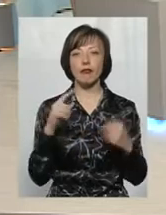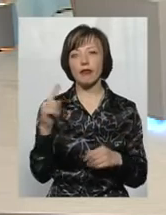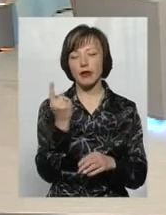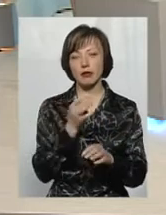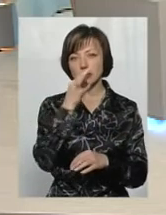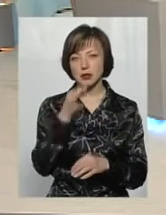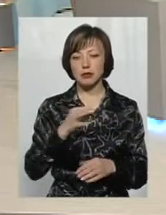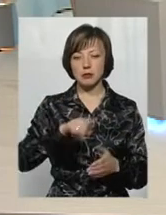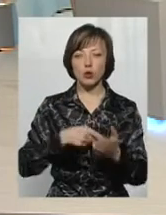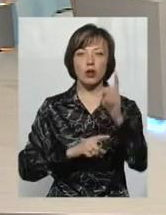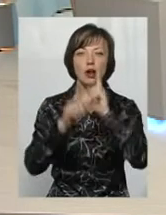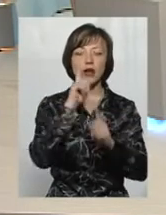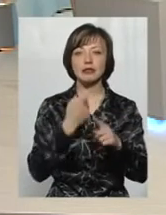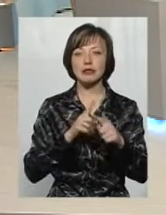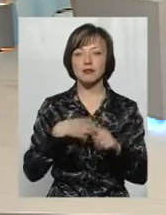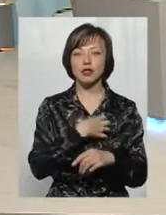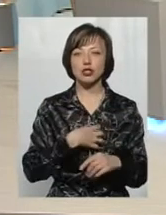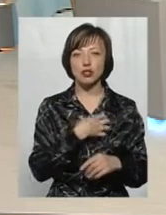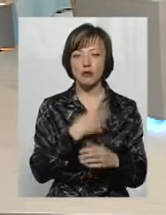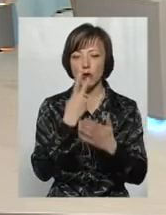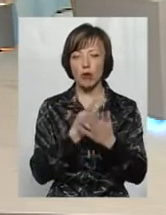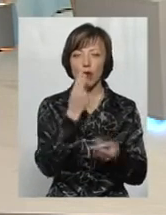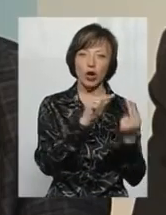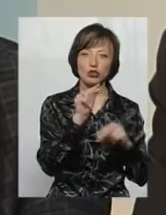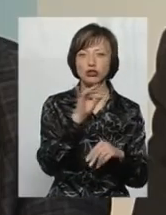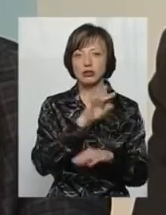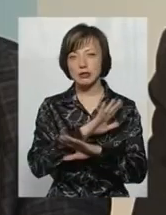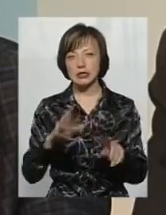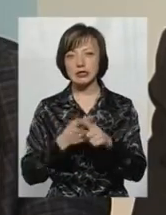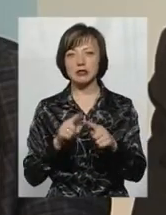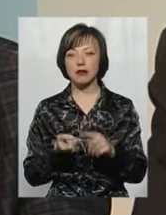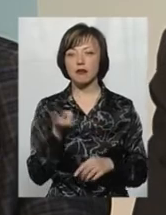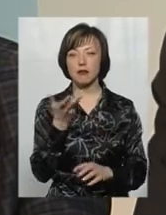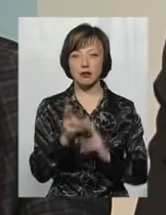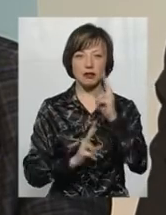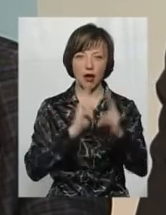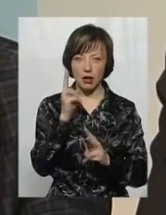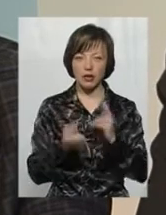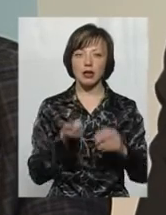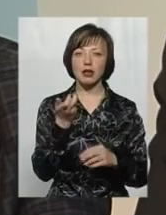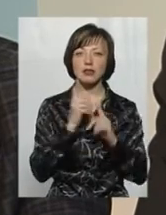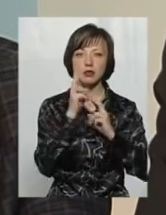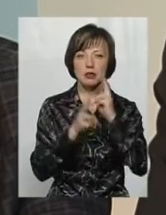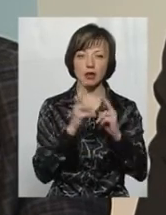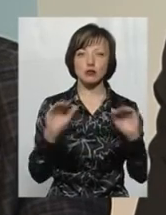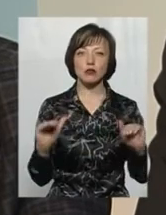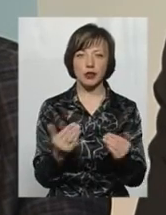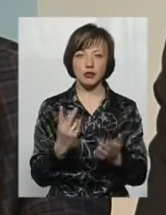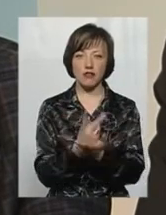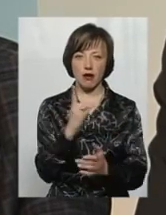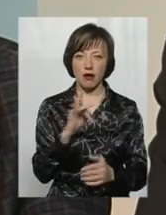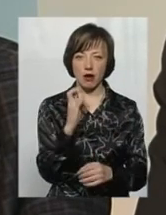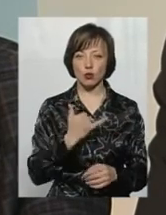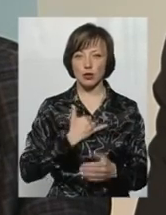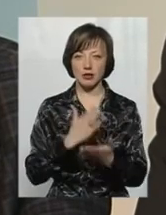міської ради, показник, чи покращило, чи не покращило, це кількість скарг. Кількість скарг за цей період зменшилась вдвічі. В